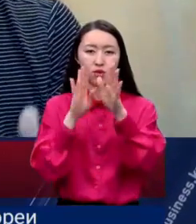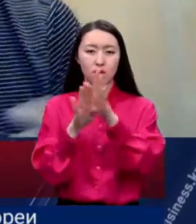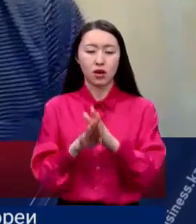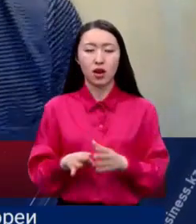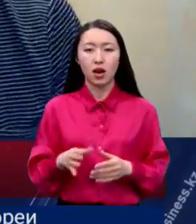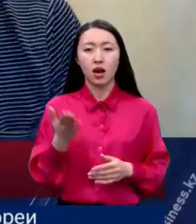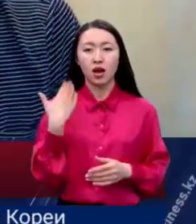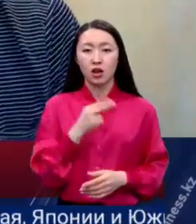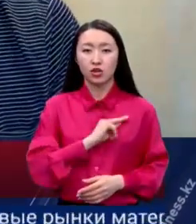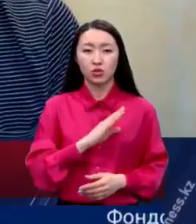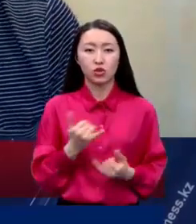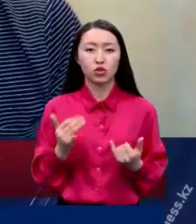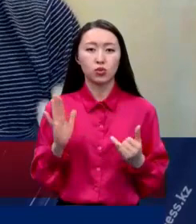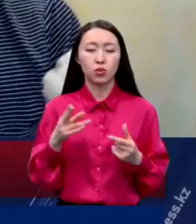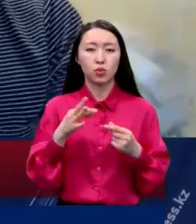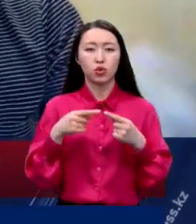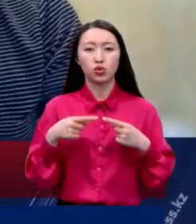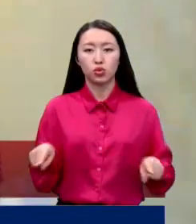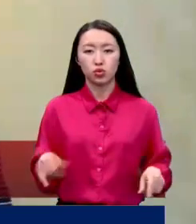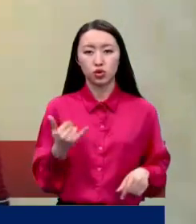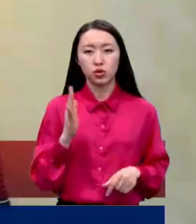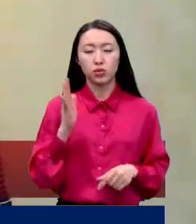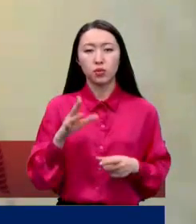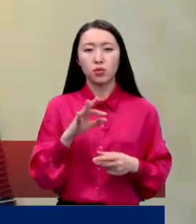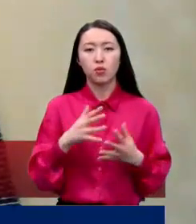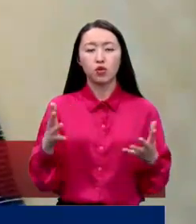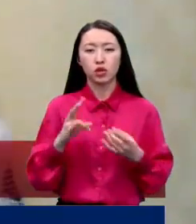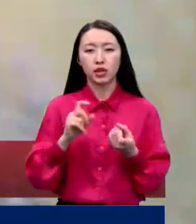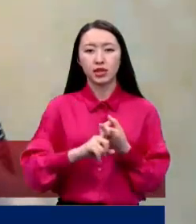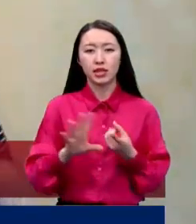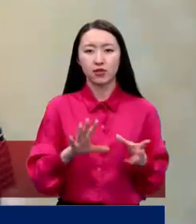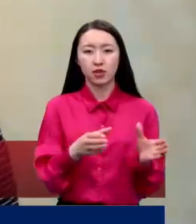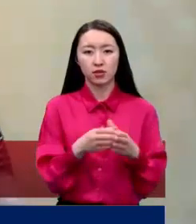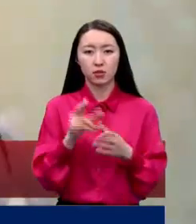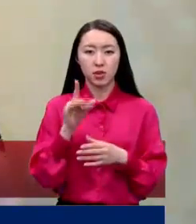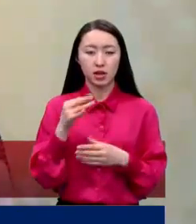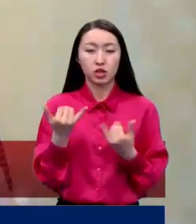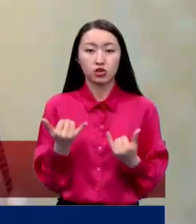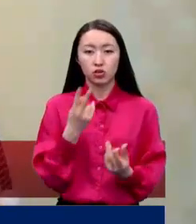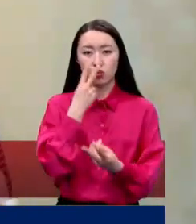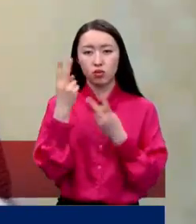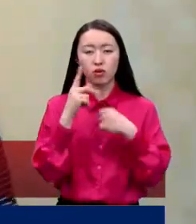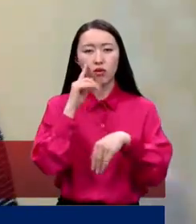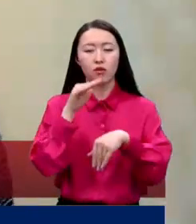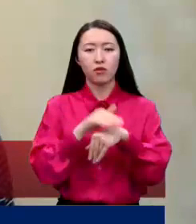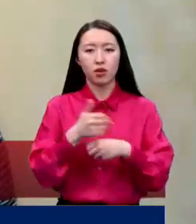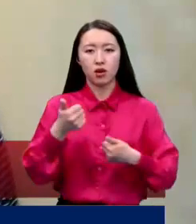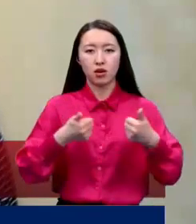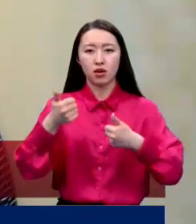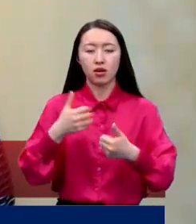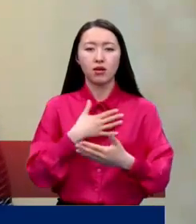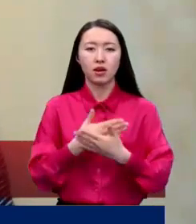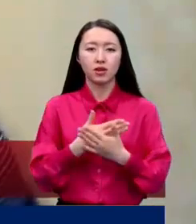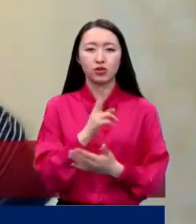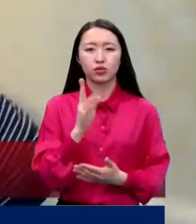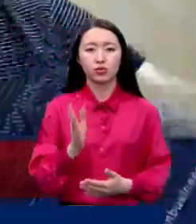работало. Сейчас все будет по-другому, будет больше независимых партий, и только сейчас мы увидим реальную партийную конкуренцию и реальное